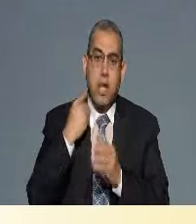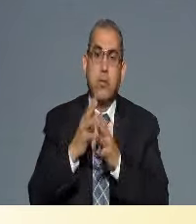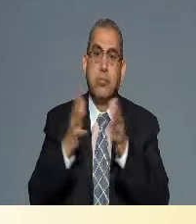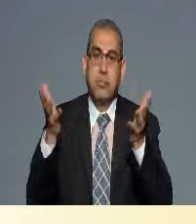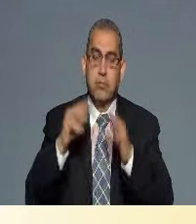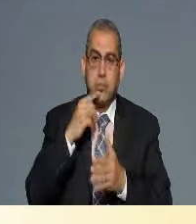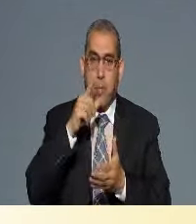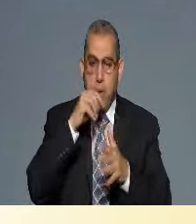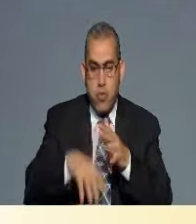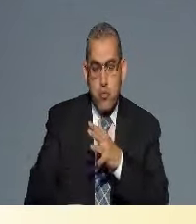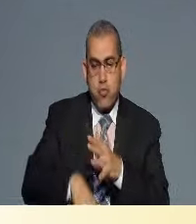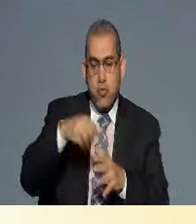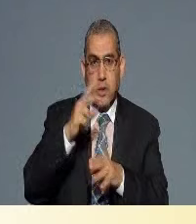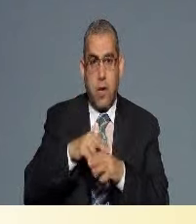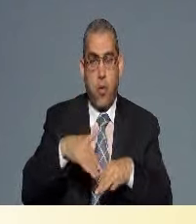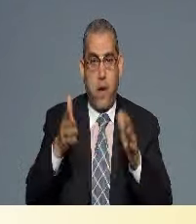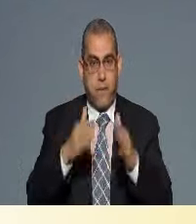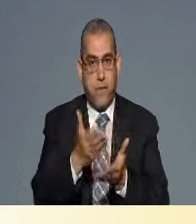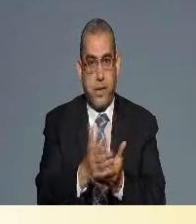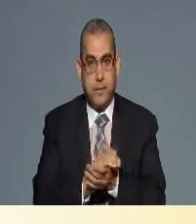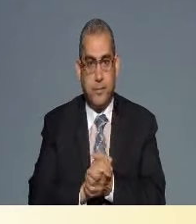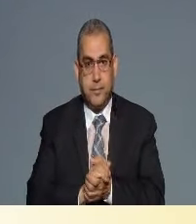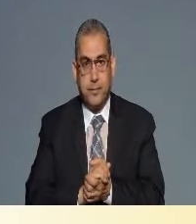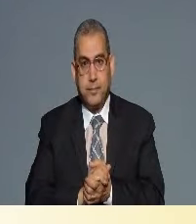الرفع وأيضا من البنية التحتية.